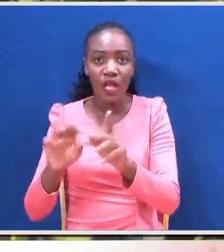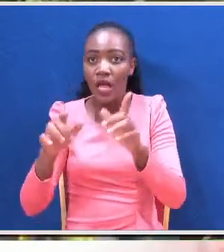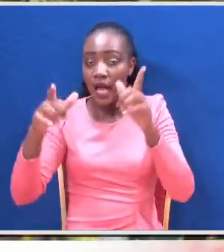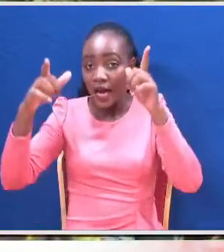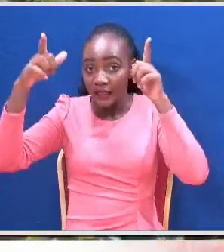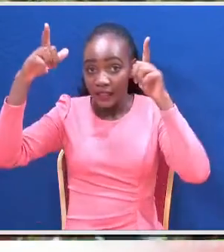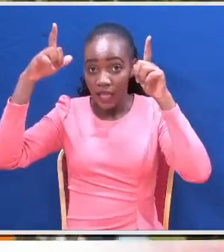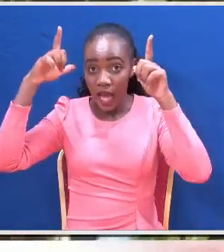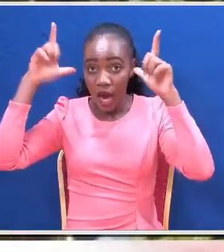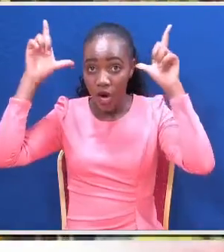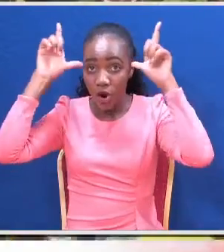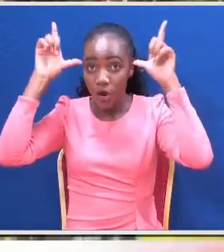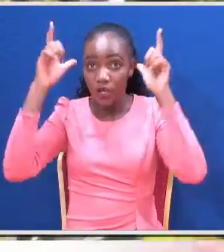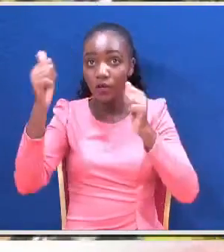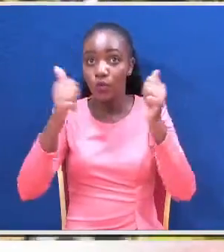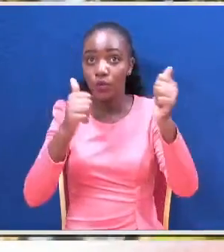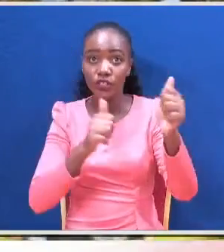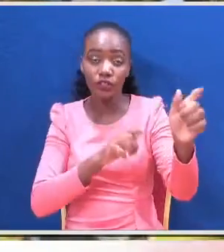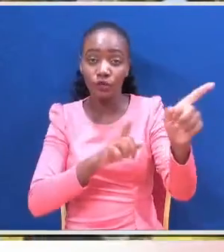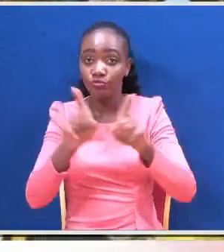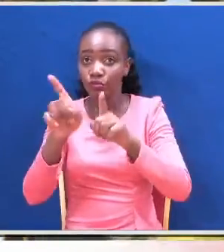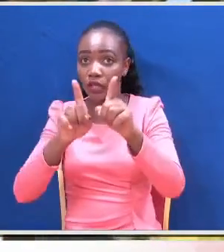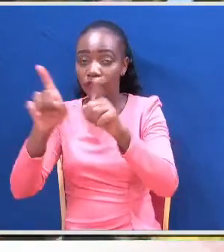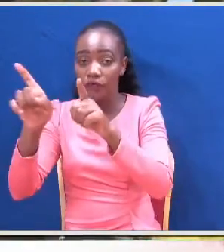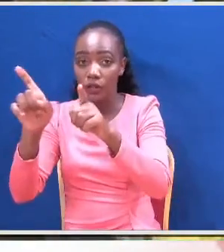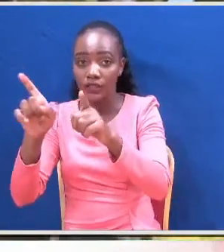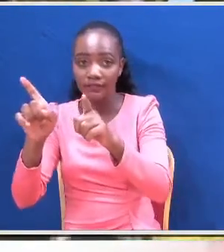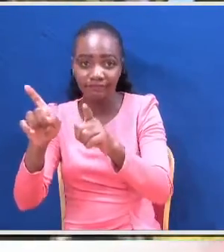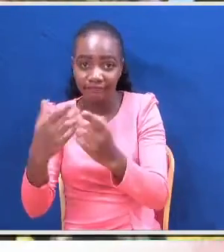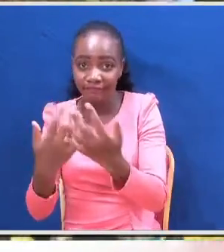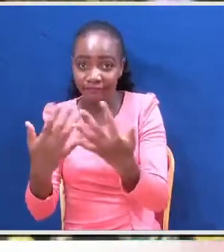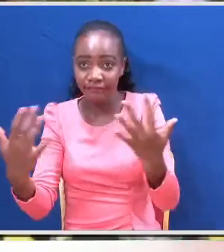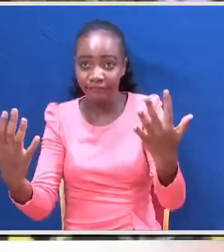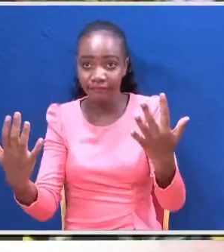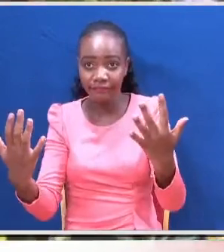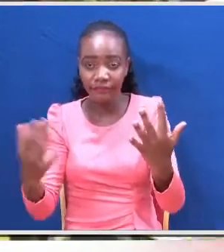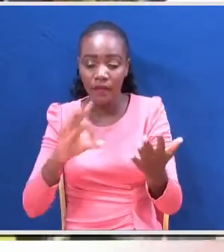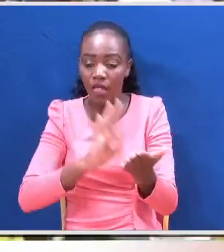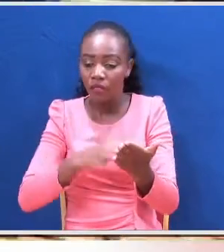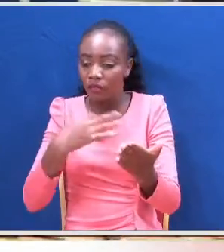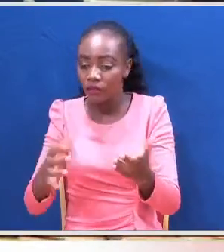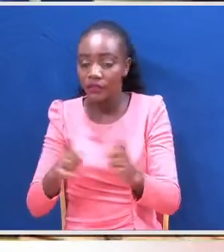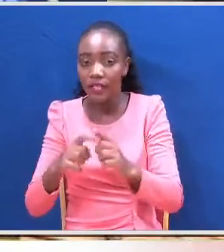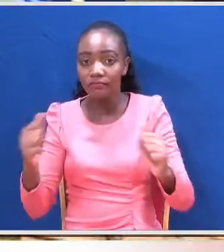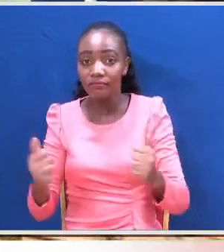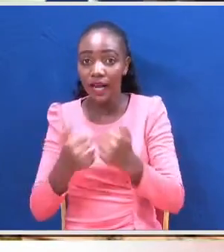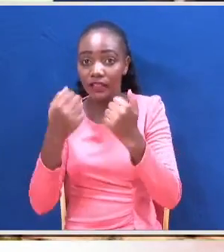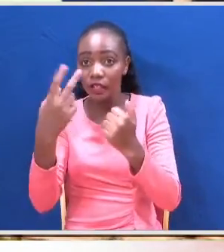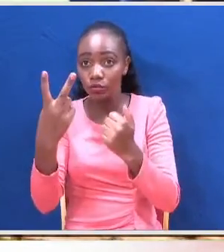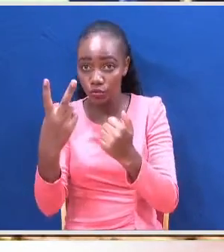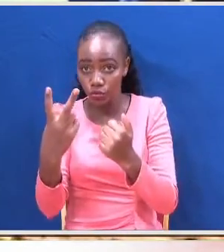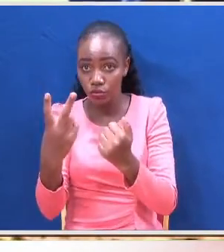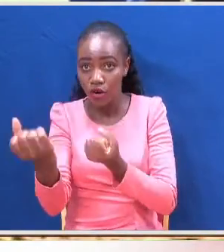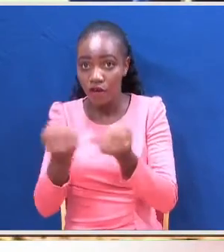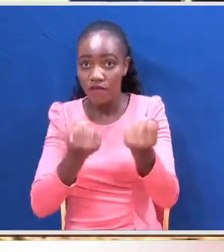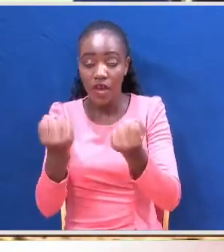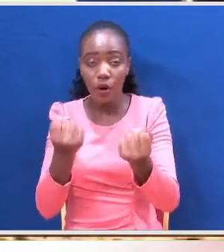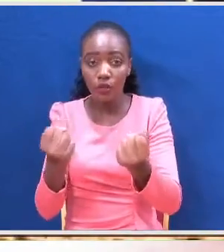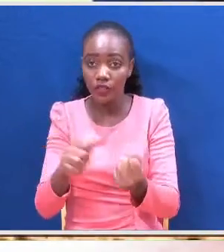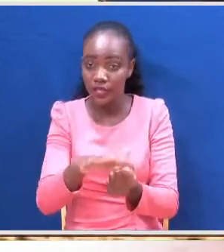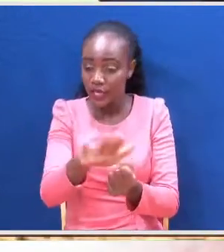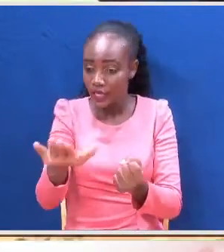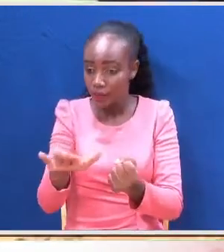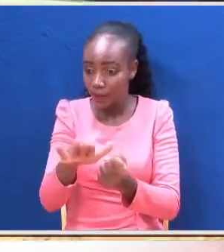lililokuwa linasafirisha miwa lilipoteza mwelekeo na kugonga magari madogo mawili yaliyokuwa yameegeshwa katika sehemu ya